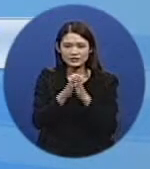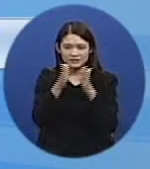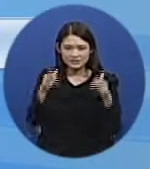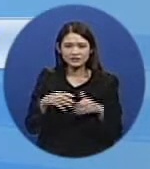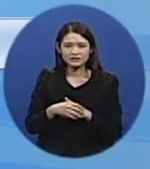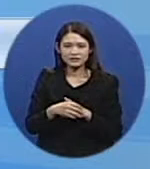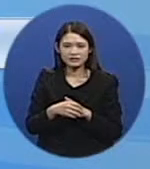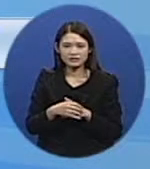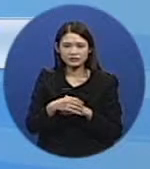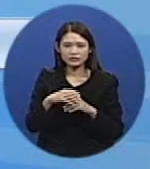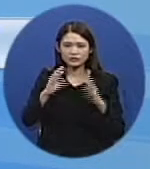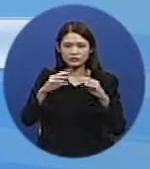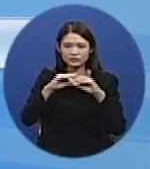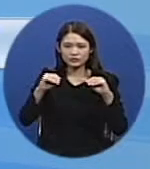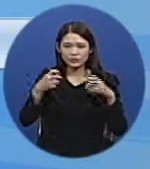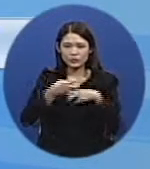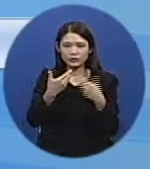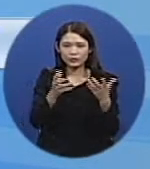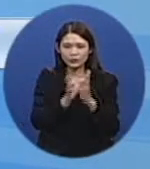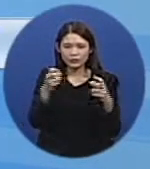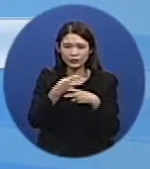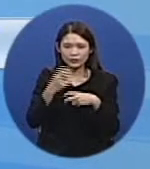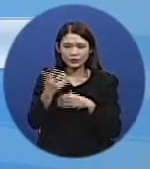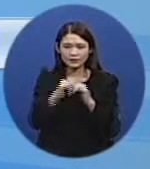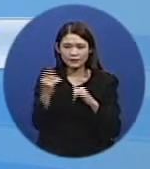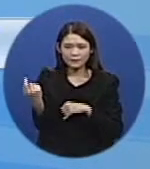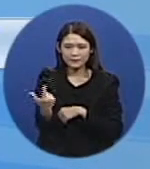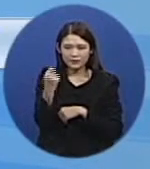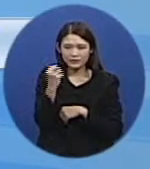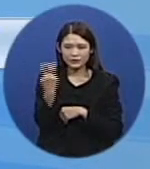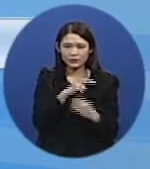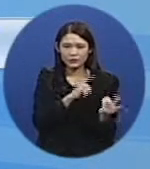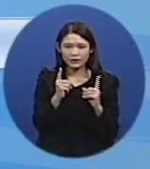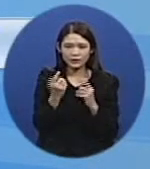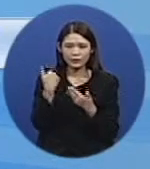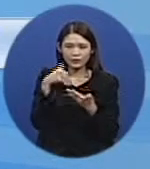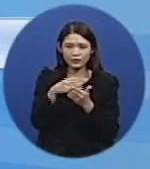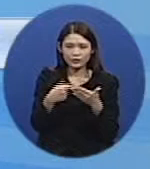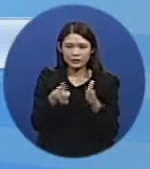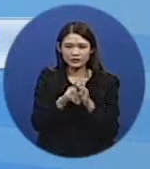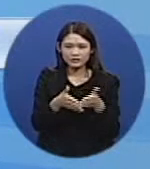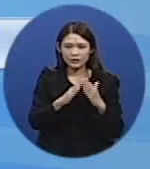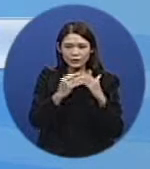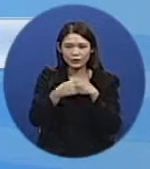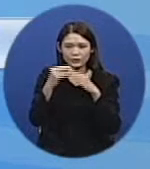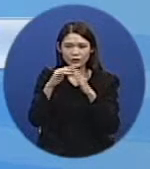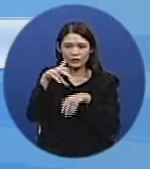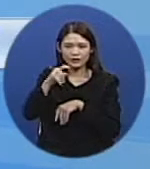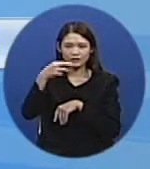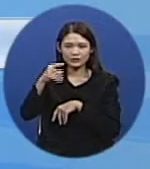시작했습니다. 국토교통부가 교통사고 환자의 빠른 회복과 사회 복귀를 지원하기 위해 설립한 병원은